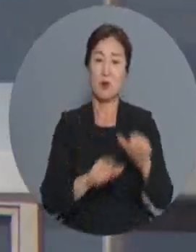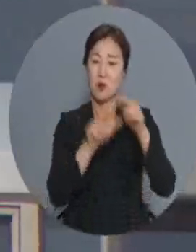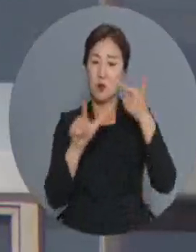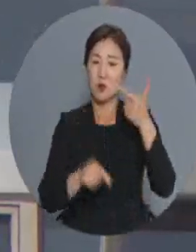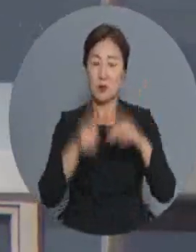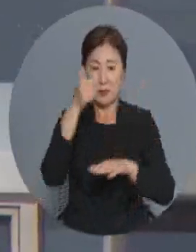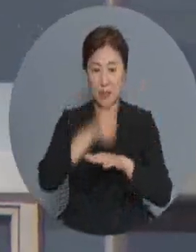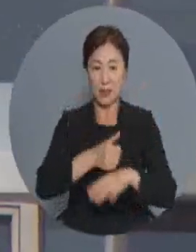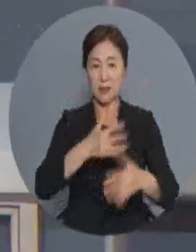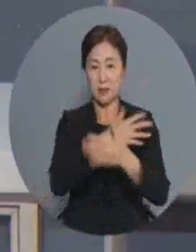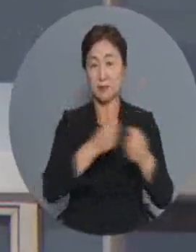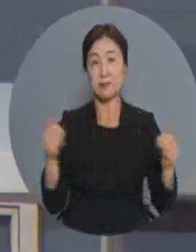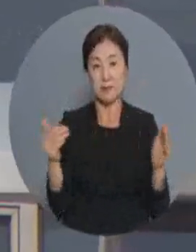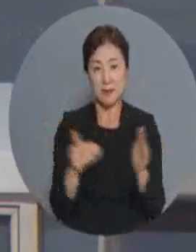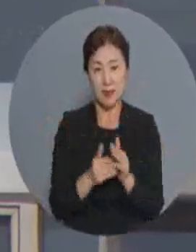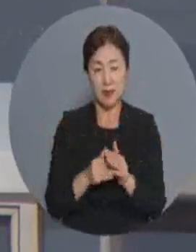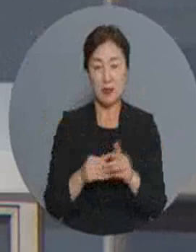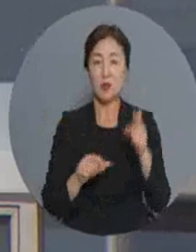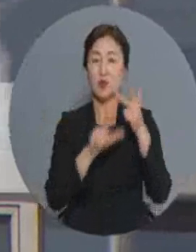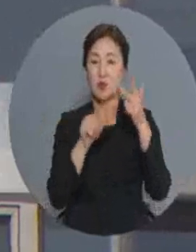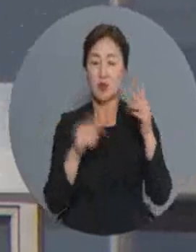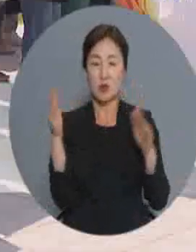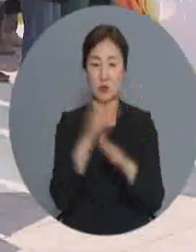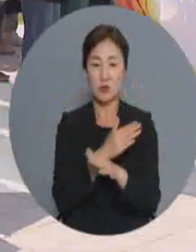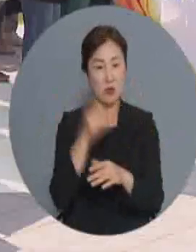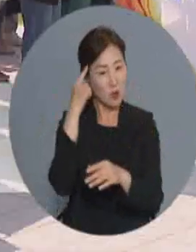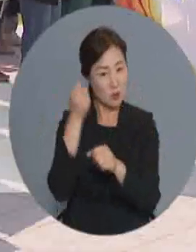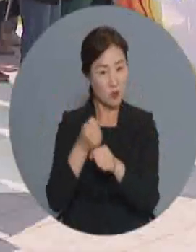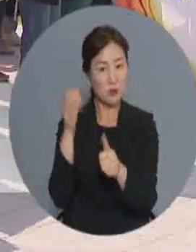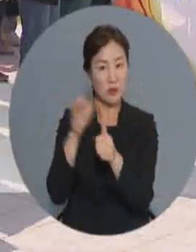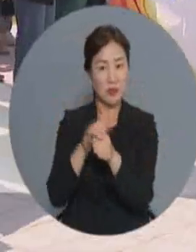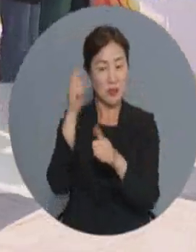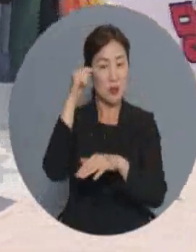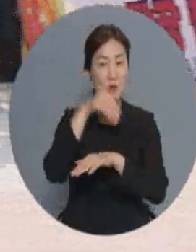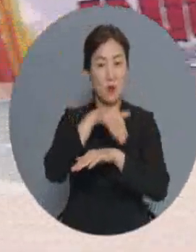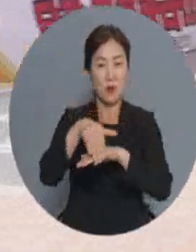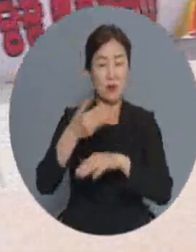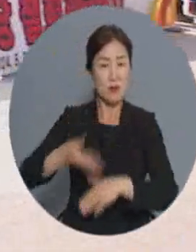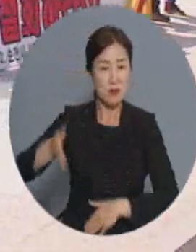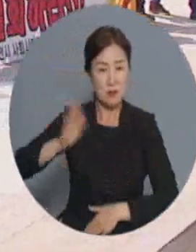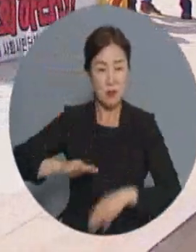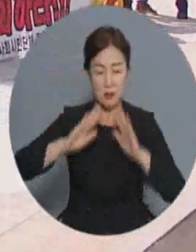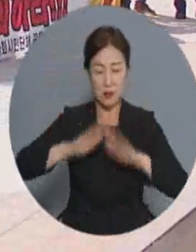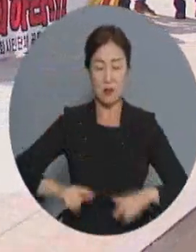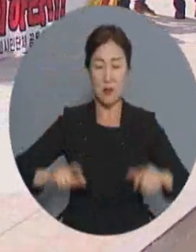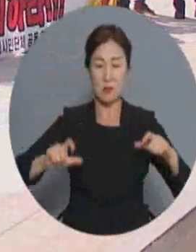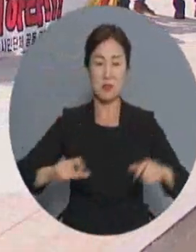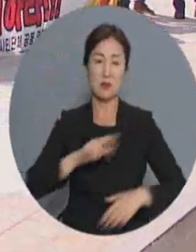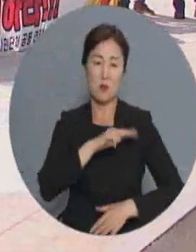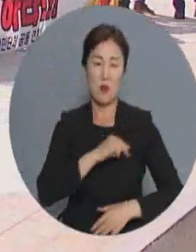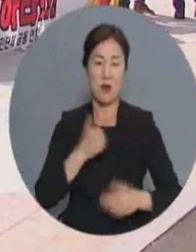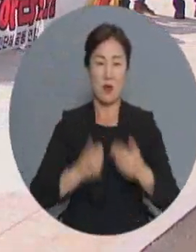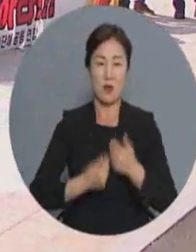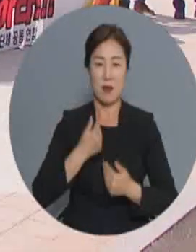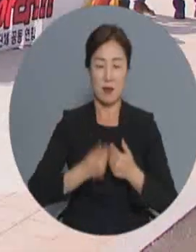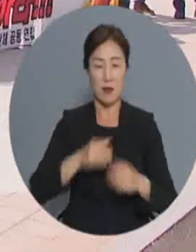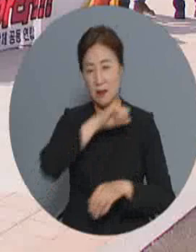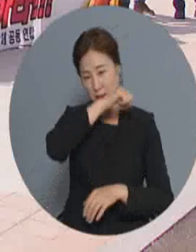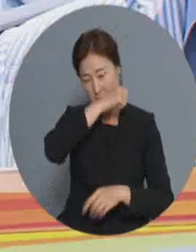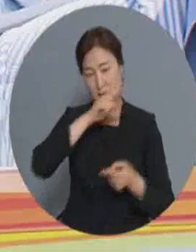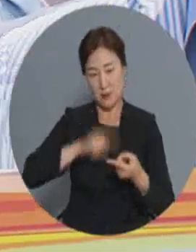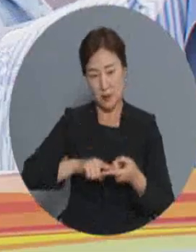계약을 완료하고 다음 달 용역에도 착수할 계획이지만 여전히 전남도 의회 내에서 관련 예산 편성의